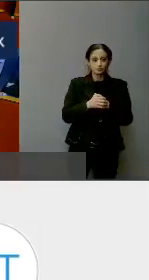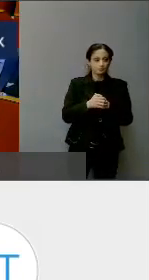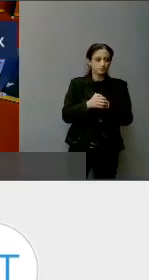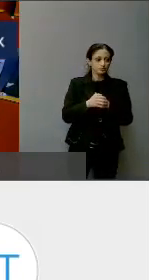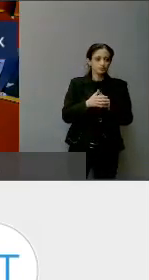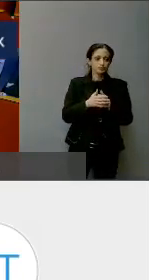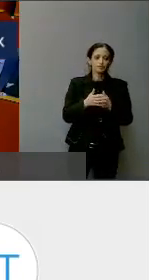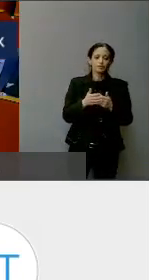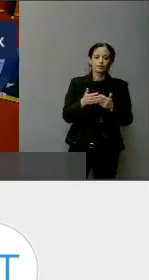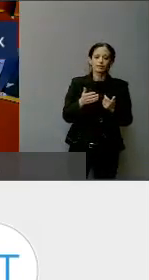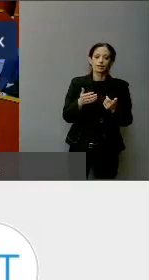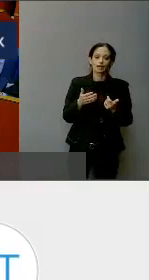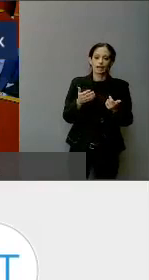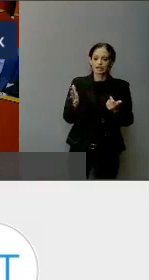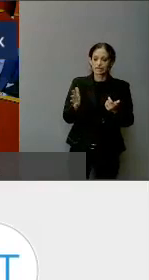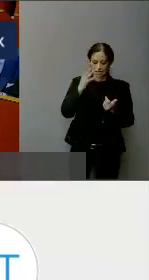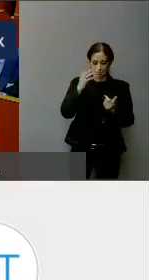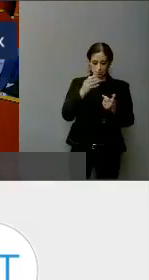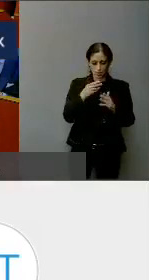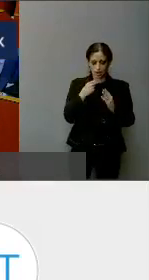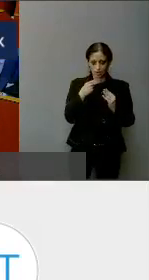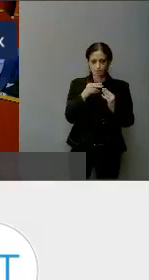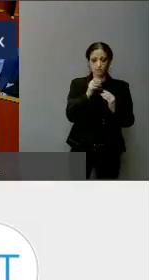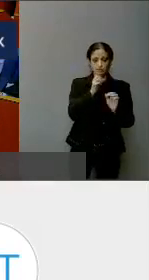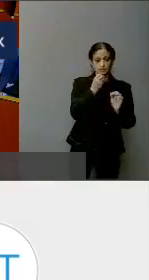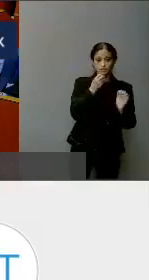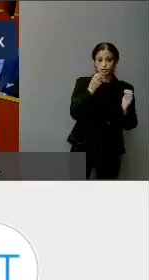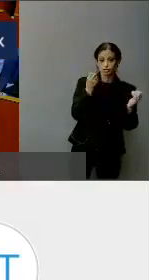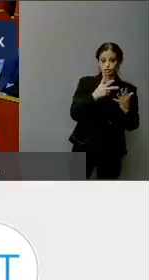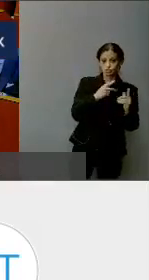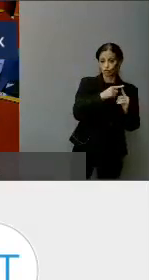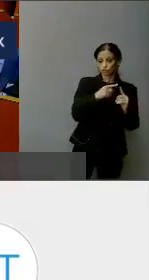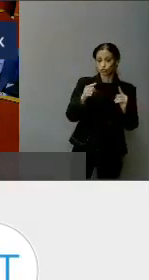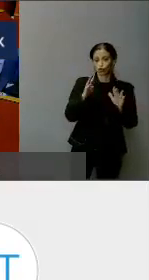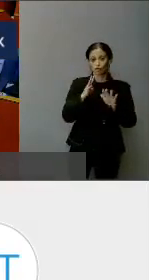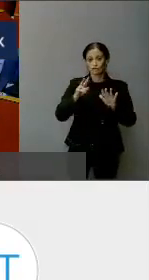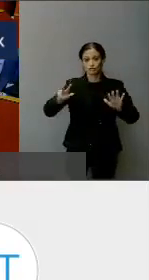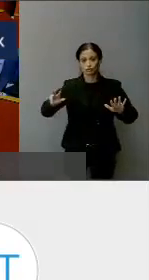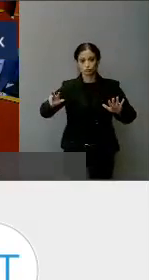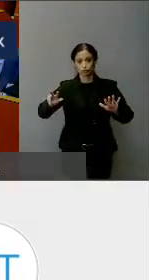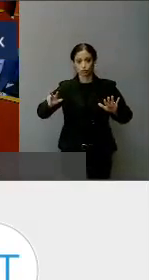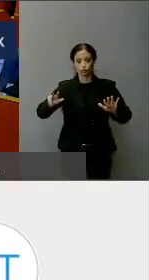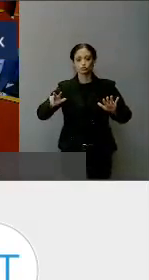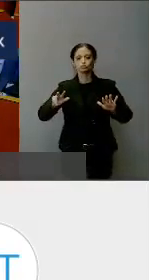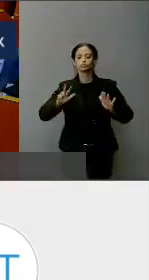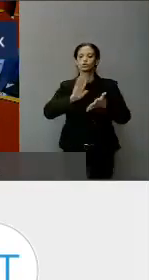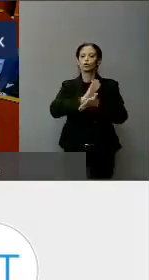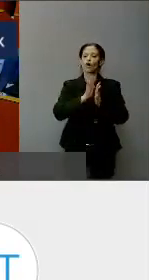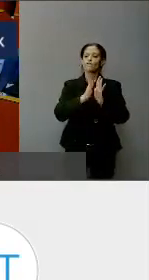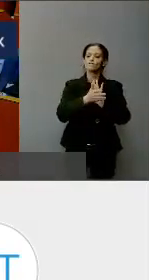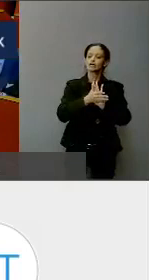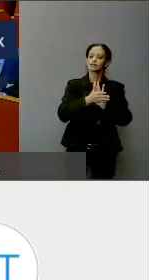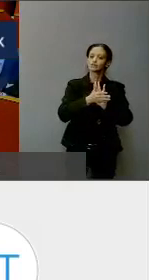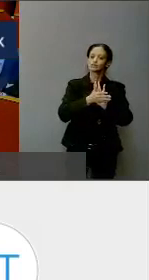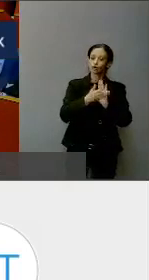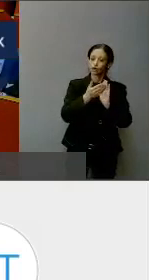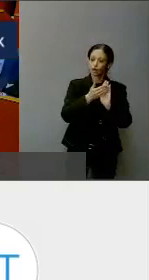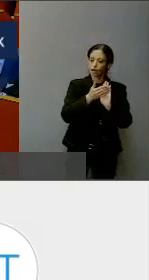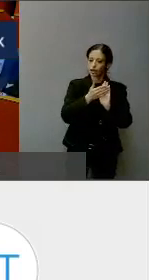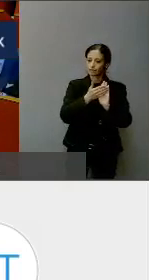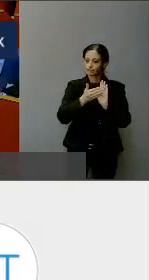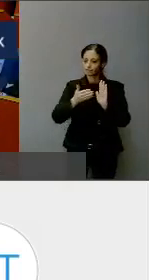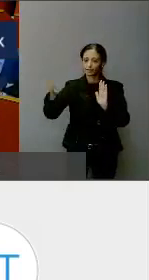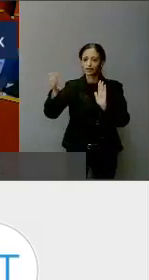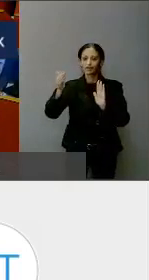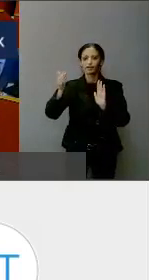esempio quelli che vanno dal 18 al 98 ci invitano sicuramente ad ampliare la convenzione dai venti anni che